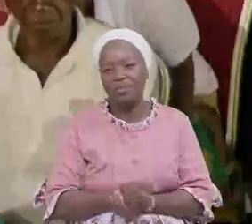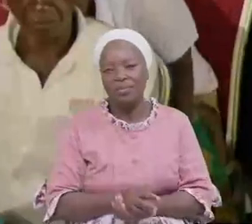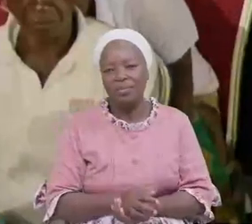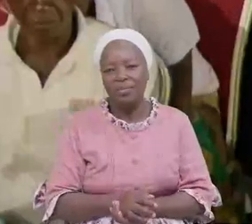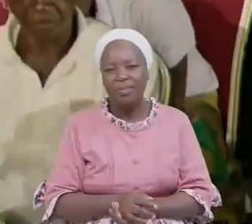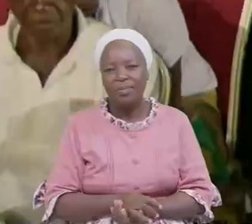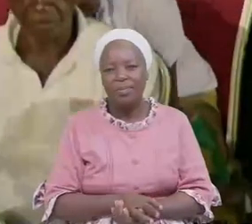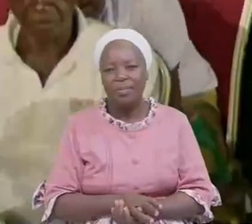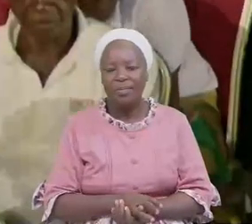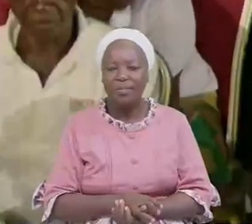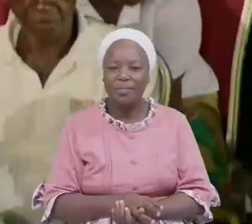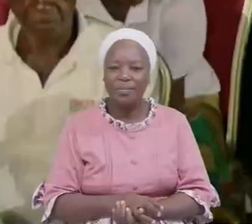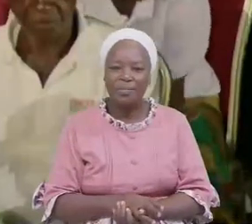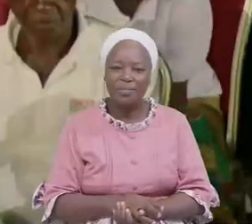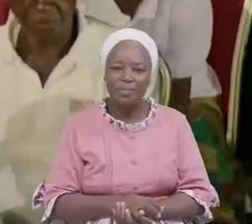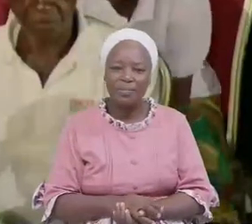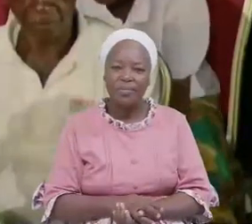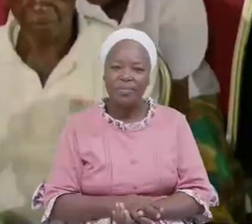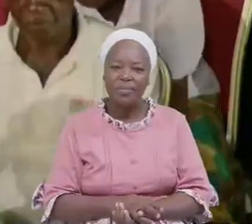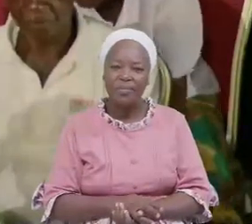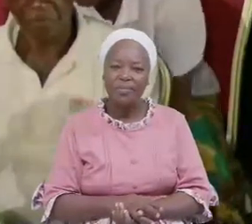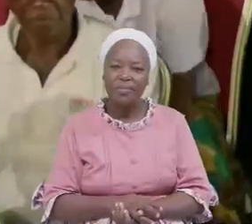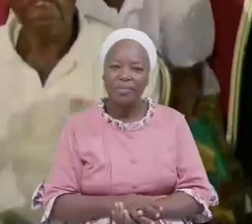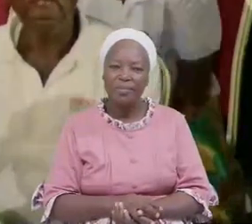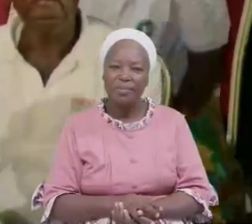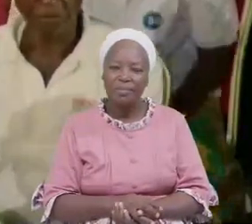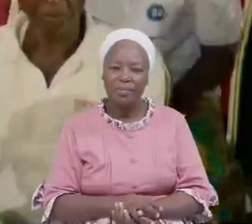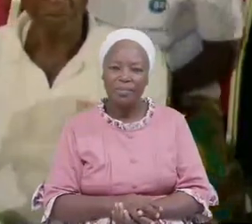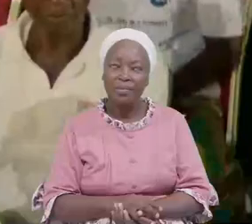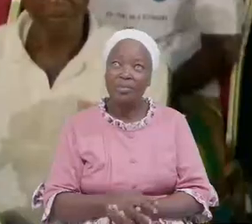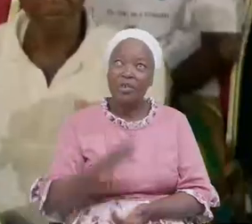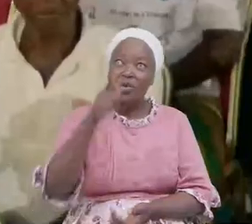au temps fixé dont Dieu lui avait parlé. Il n'a jamais failli.